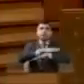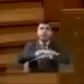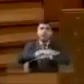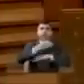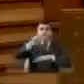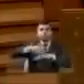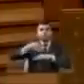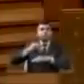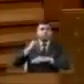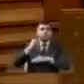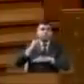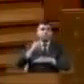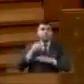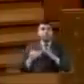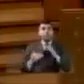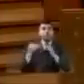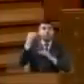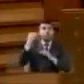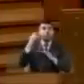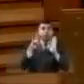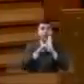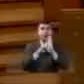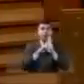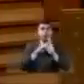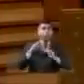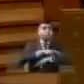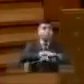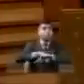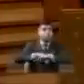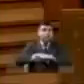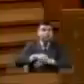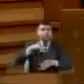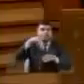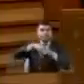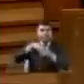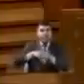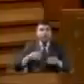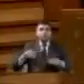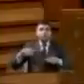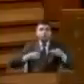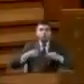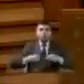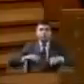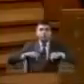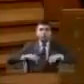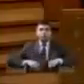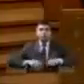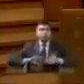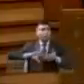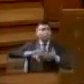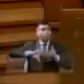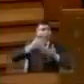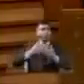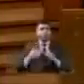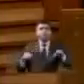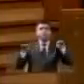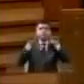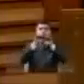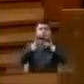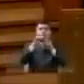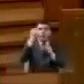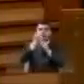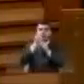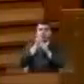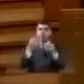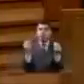احد فوق القانون، يكون موظف غير منتخب، يكون مسؤول، يكون وزير، الجميع حنا كنشتغلوا في اطار القانون،